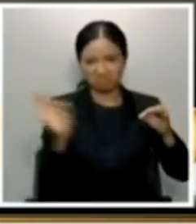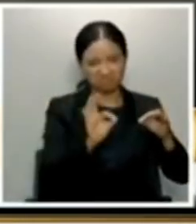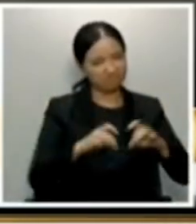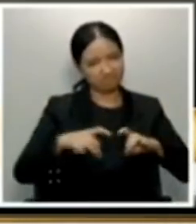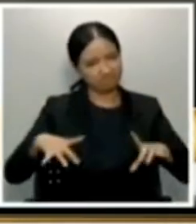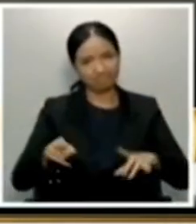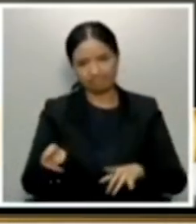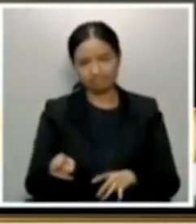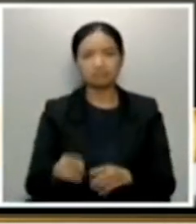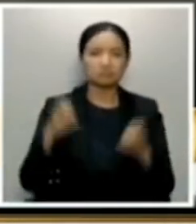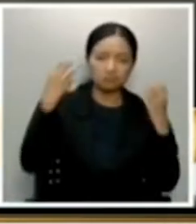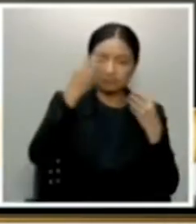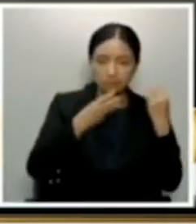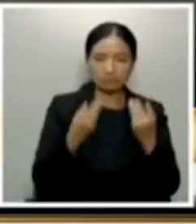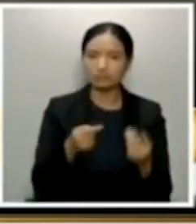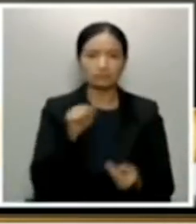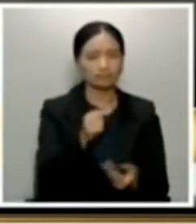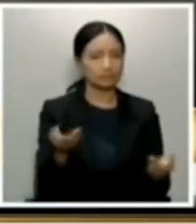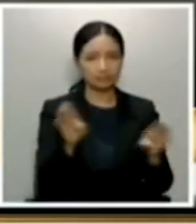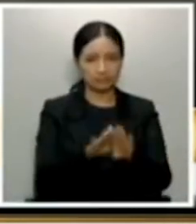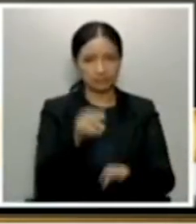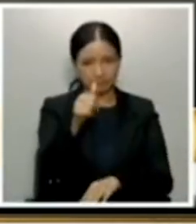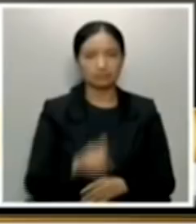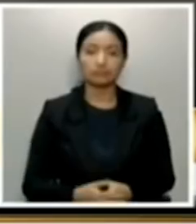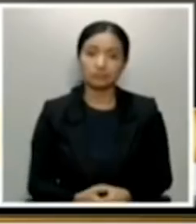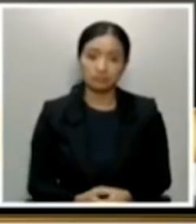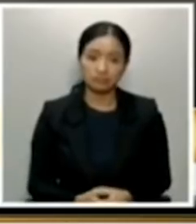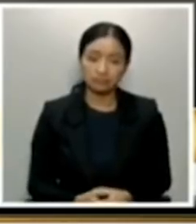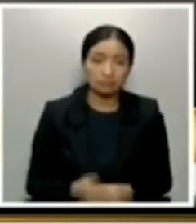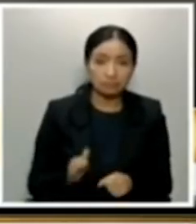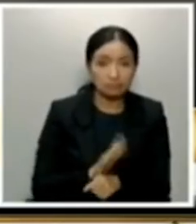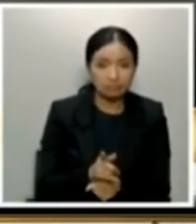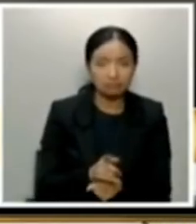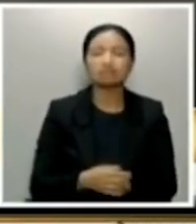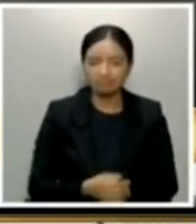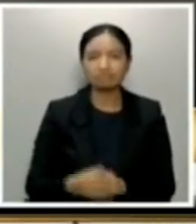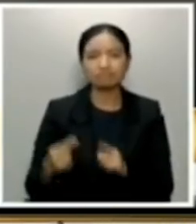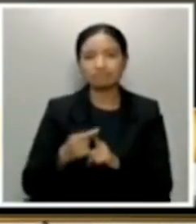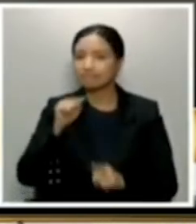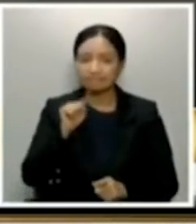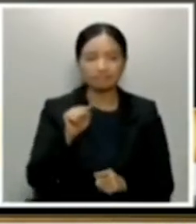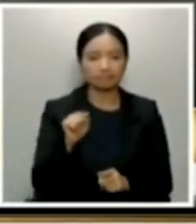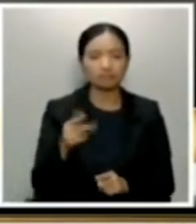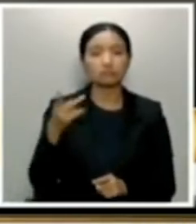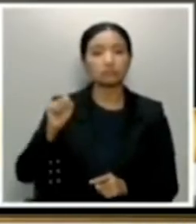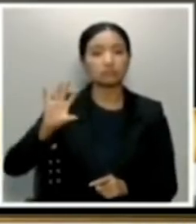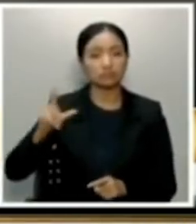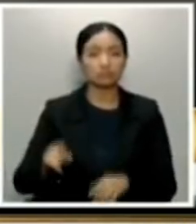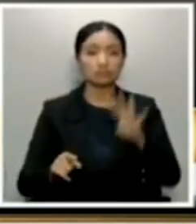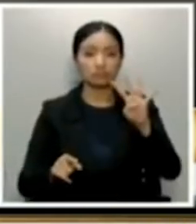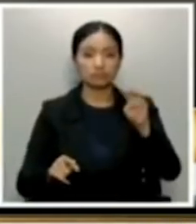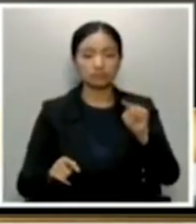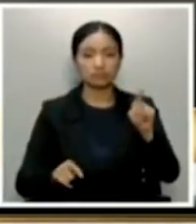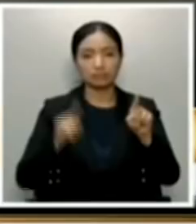ย้งก่อให้เกิดความสับสนปิดได้ทันทีเท่านั้นไม่พอค่ะคำสั่งคสช.ฉบับที่41